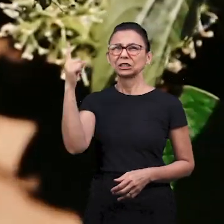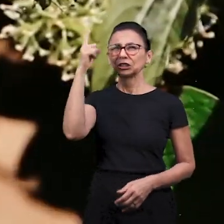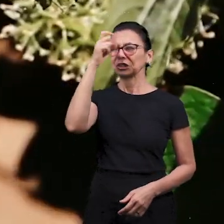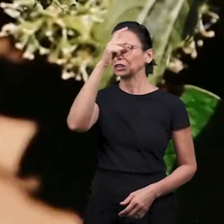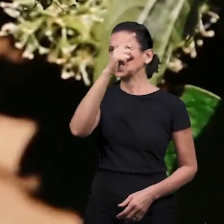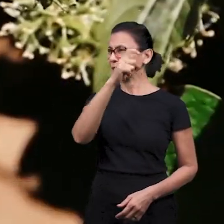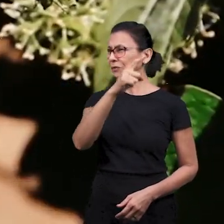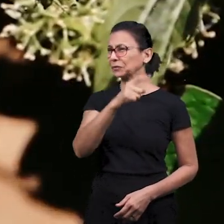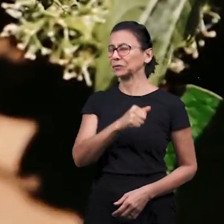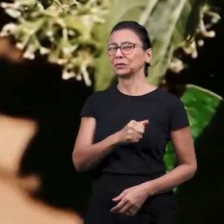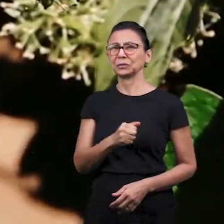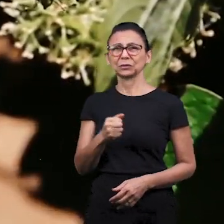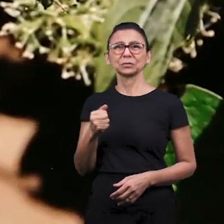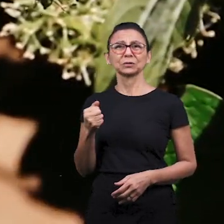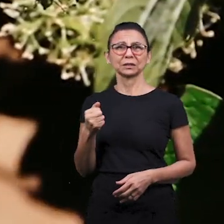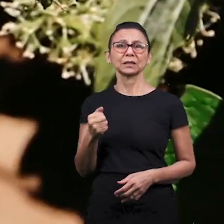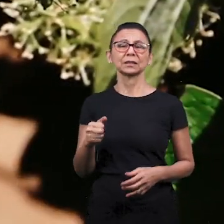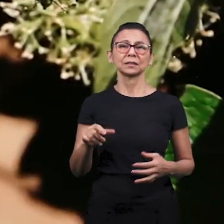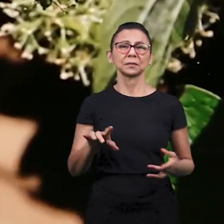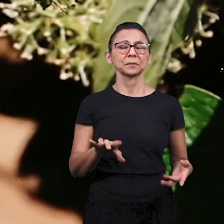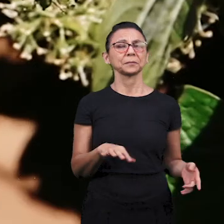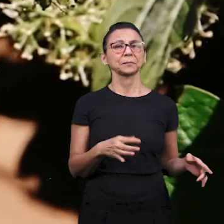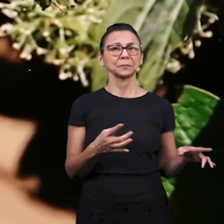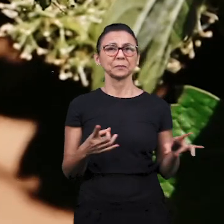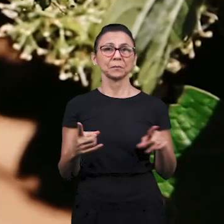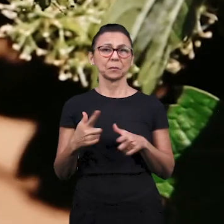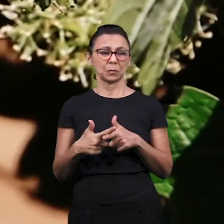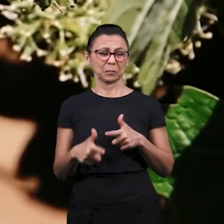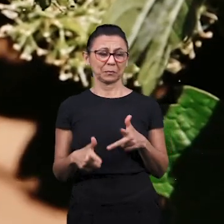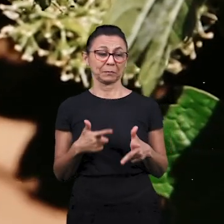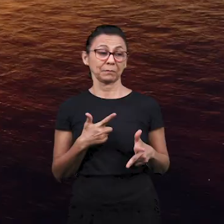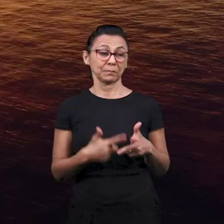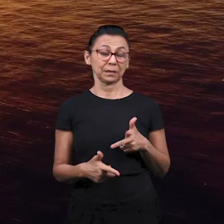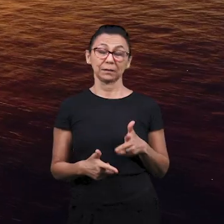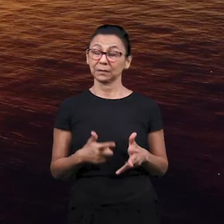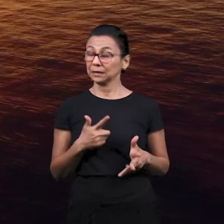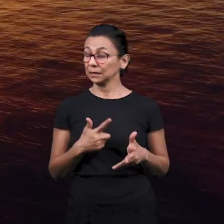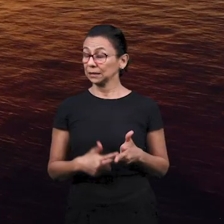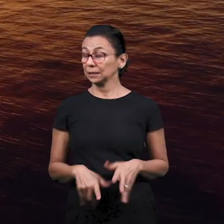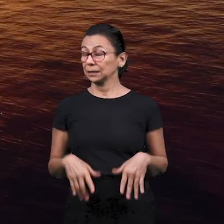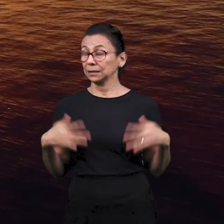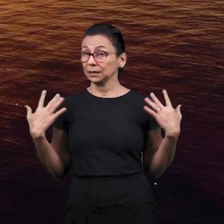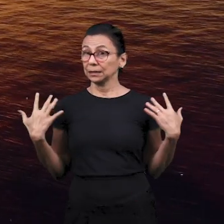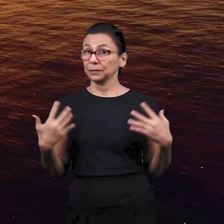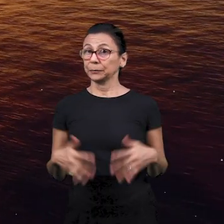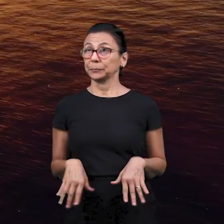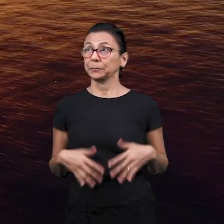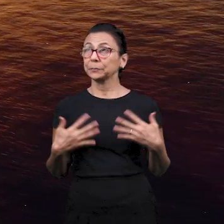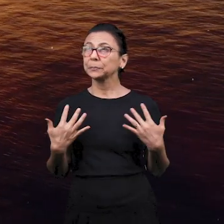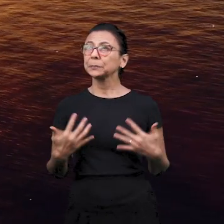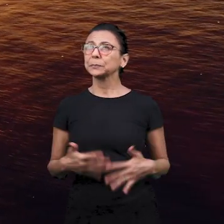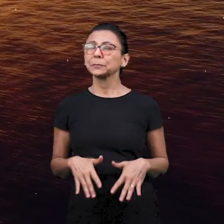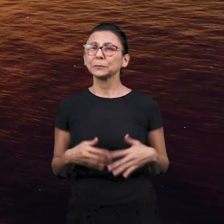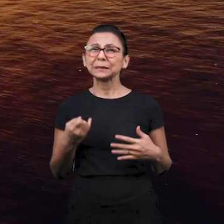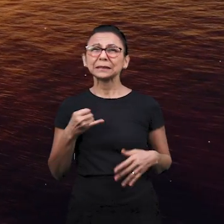если даже горы в море падут, я тебе доверюсь, через все пройду.